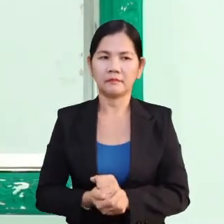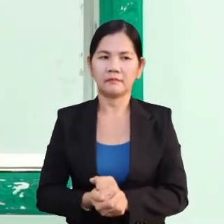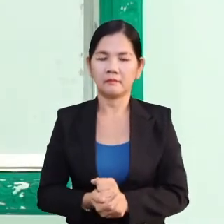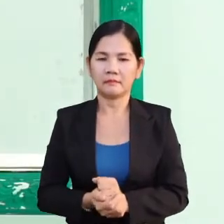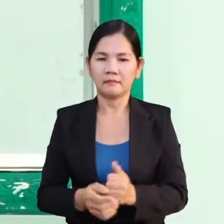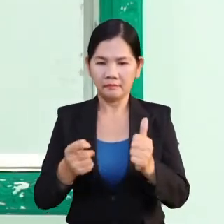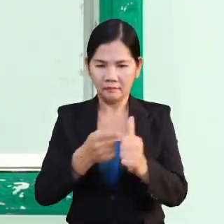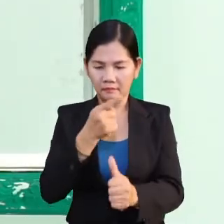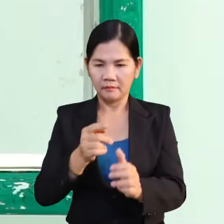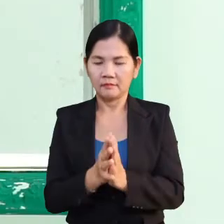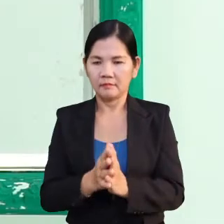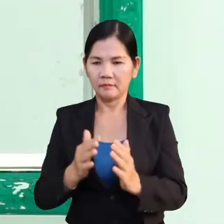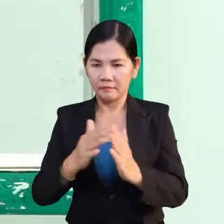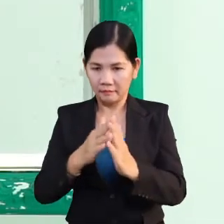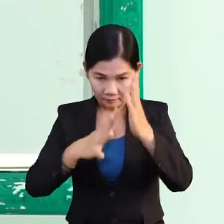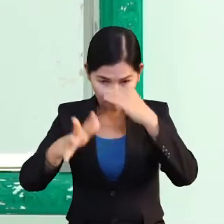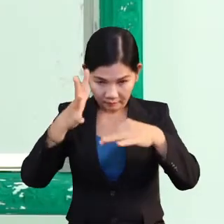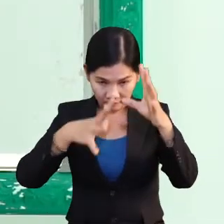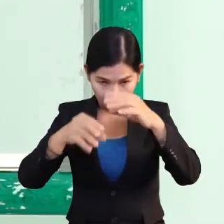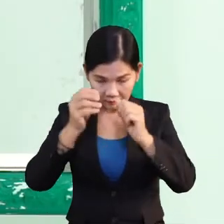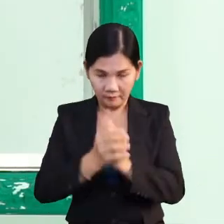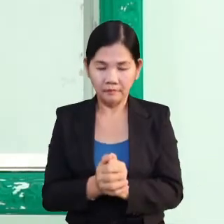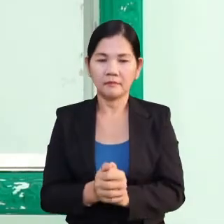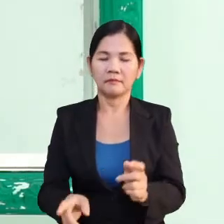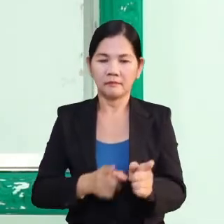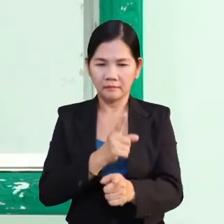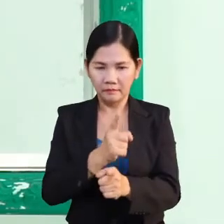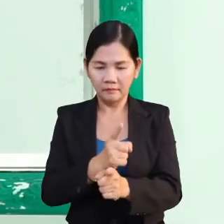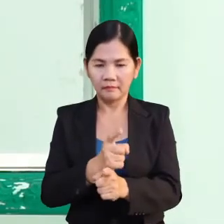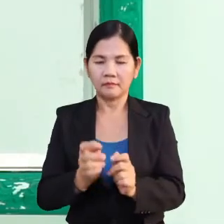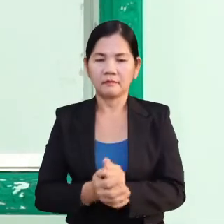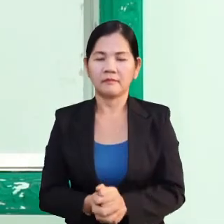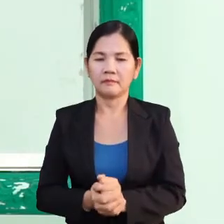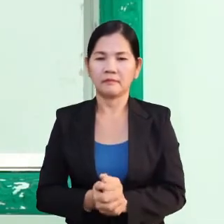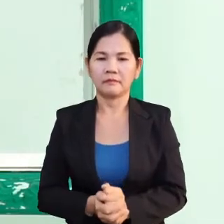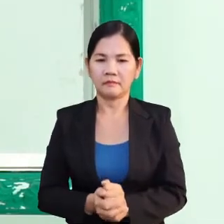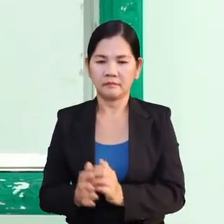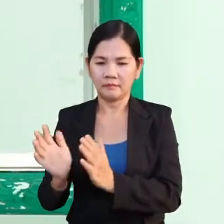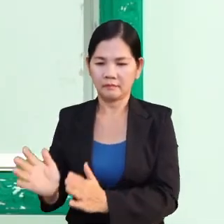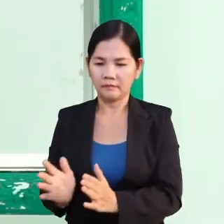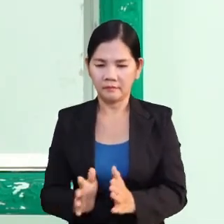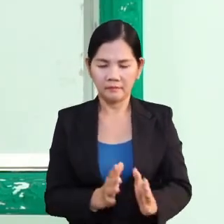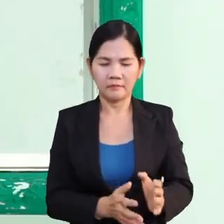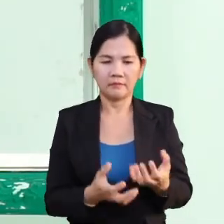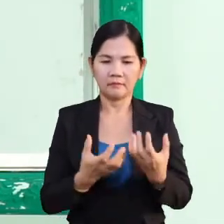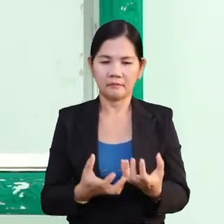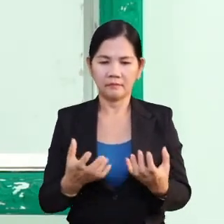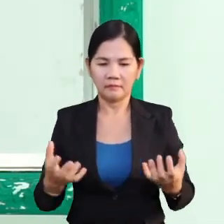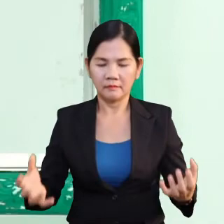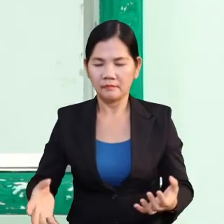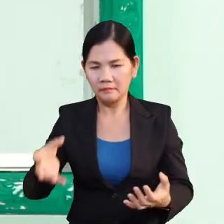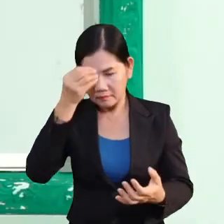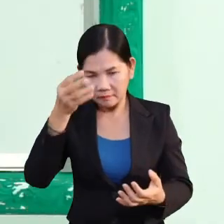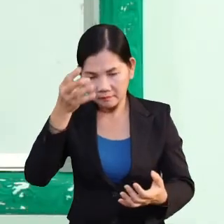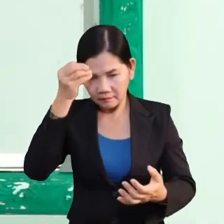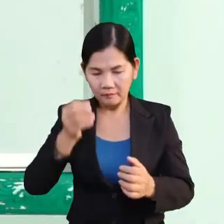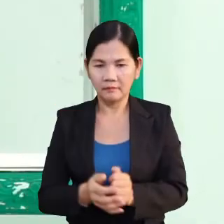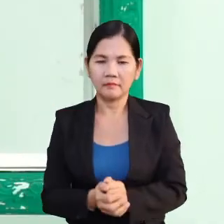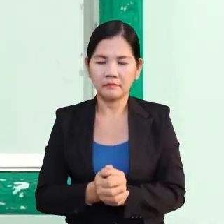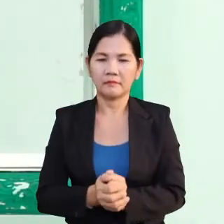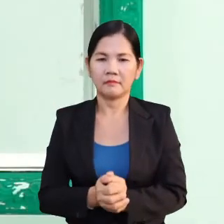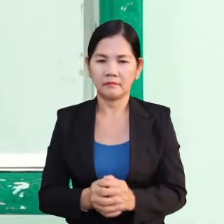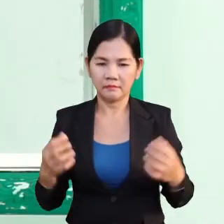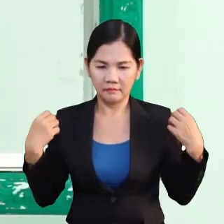មុនទៅសាលារៀនយើងត្រូវរៀបចំសម្ភារៈសិក្សា